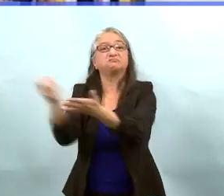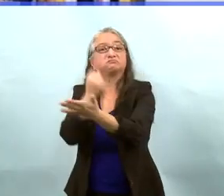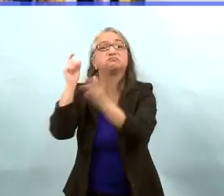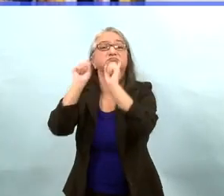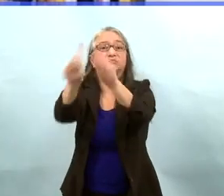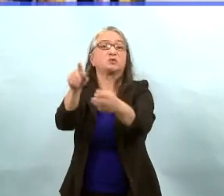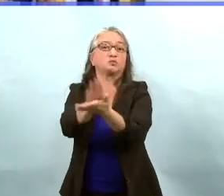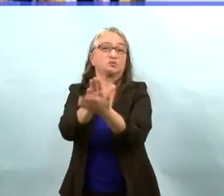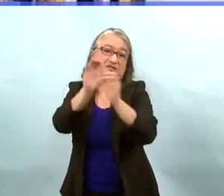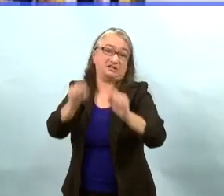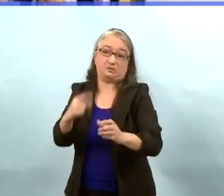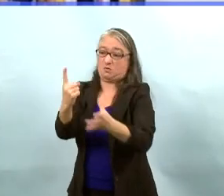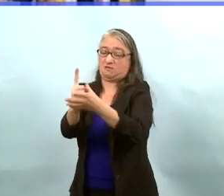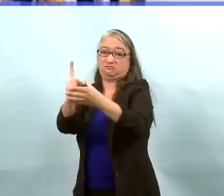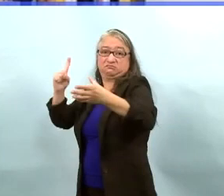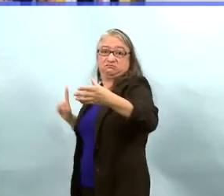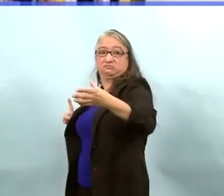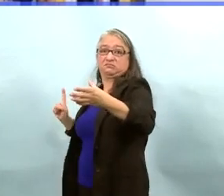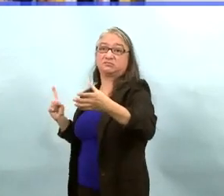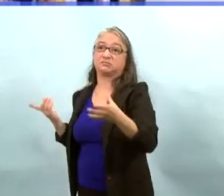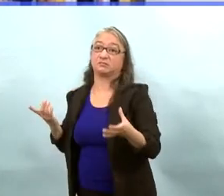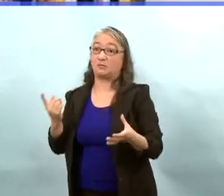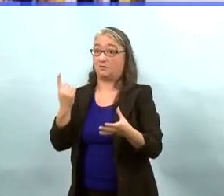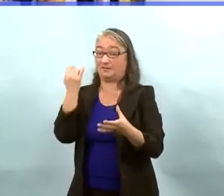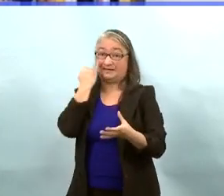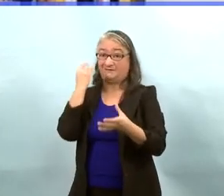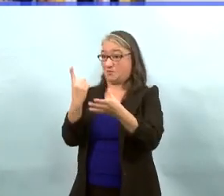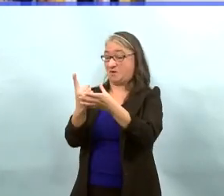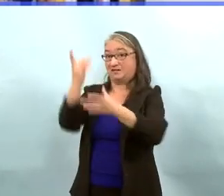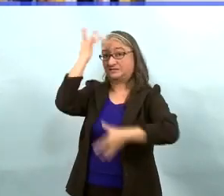communauté. Donc, on pourra travailler avec le